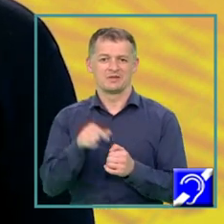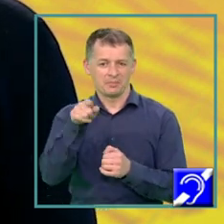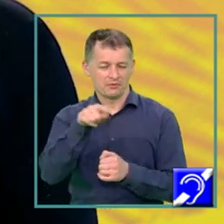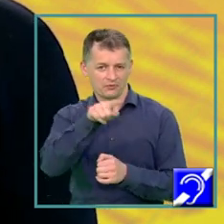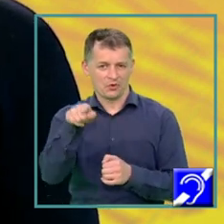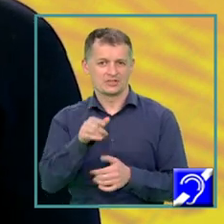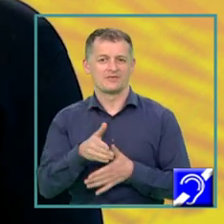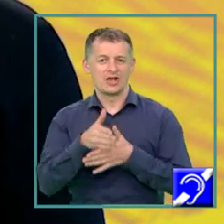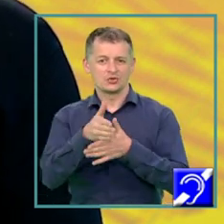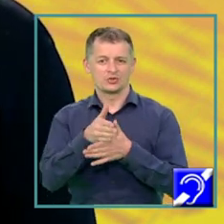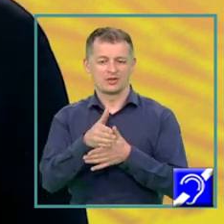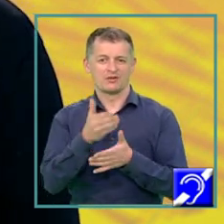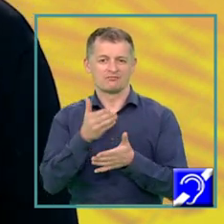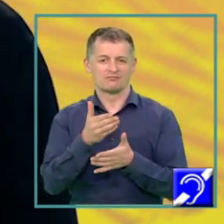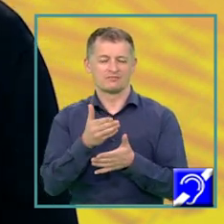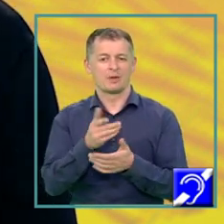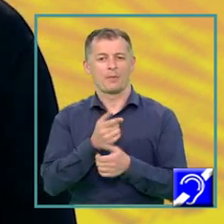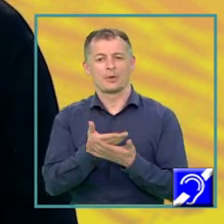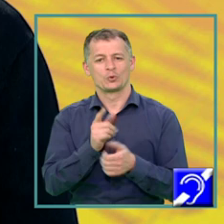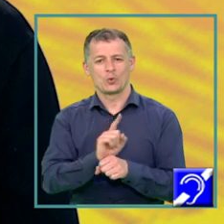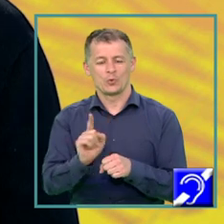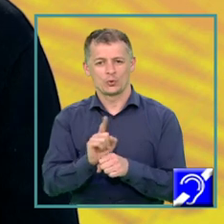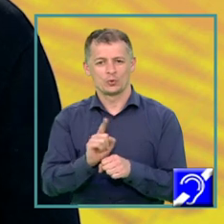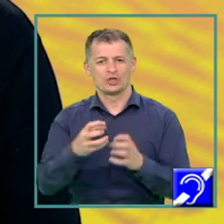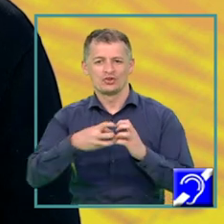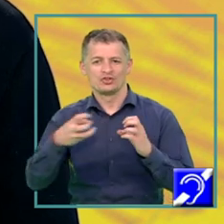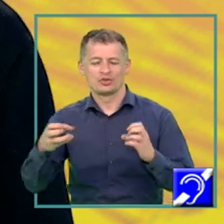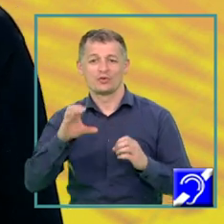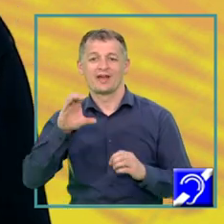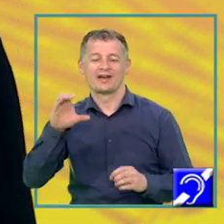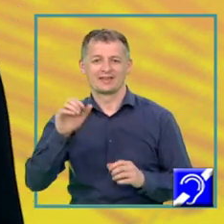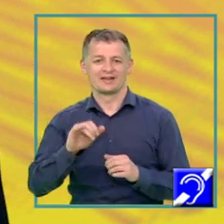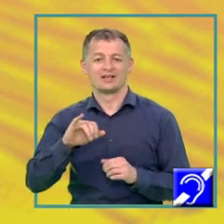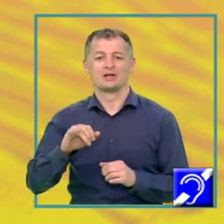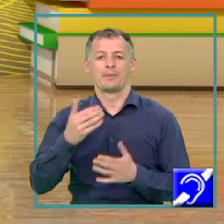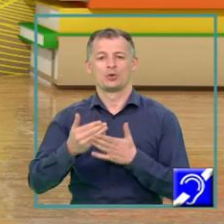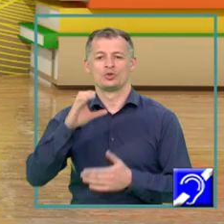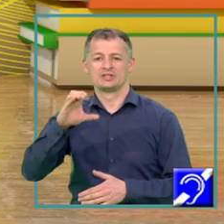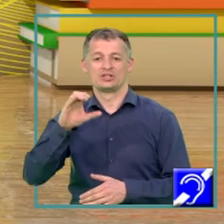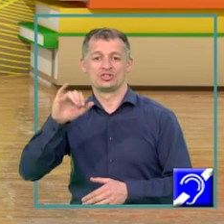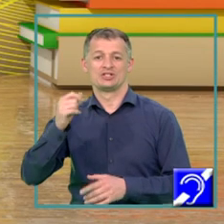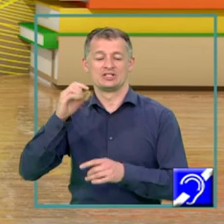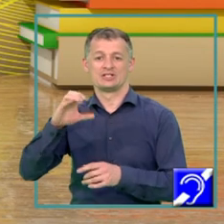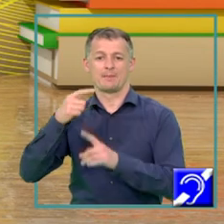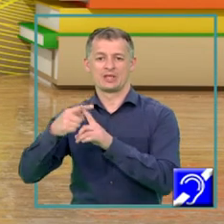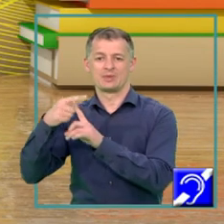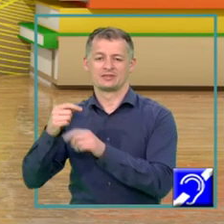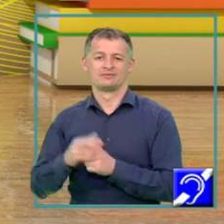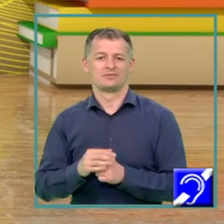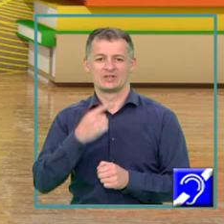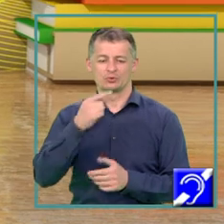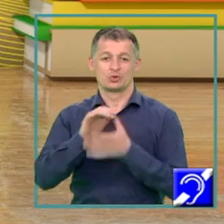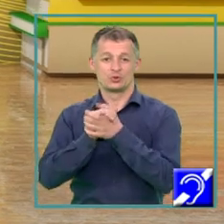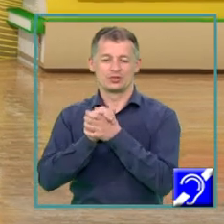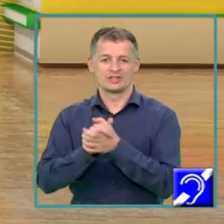unele nelămuriri legate de lucrul cu șiruri de caractere În ce și ce plus la să vă urez Spor la lucru și